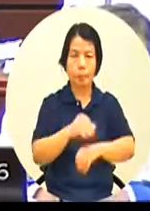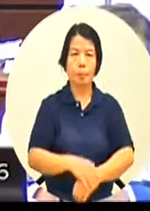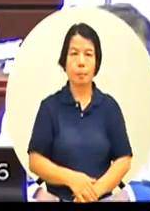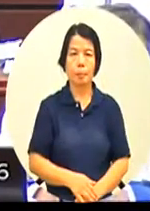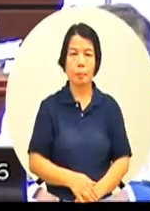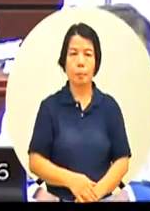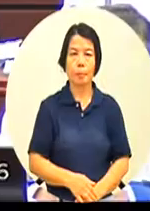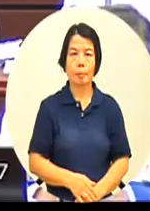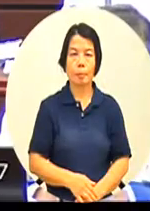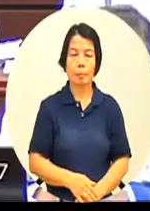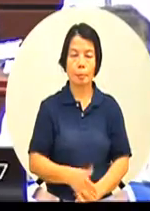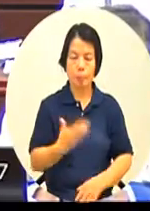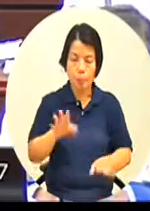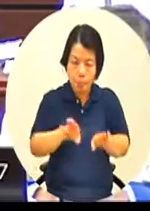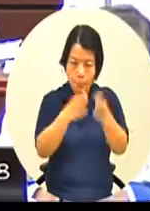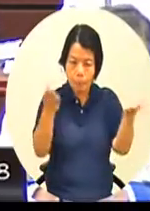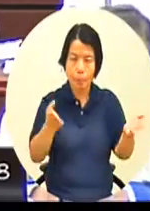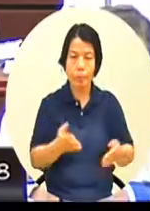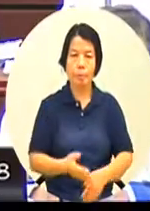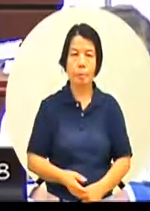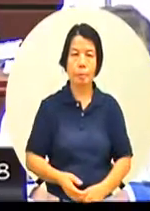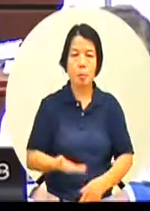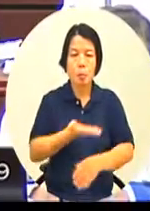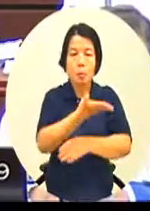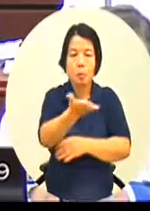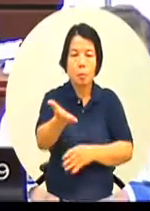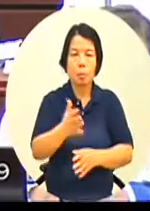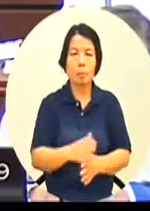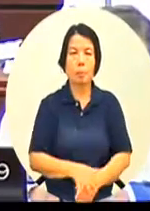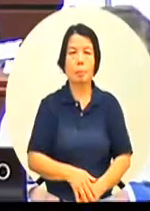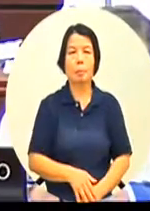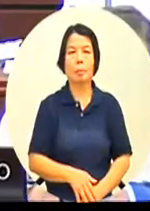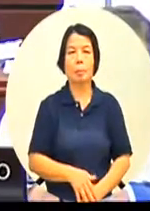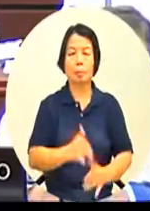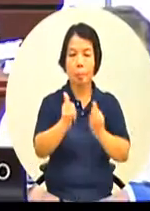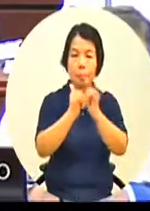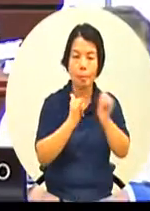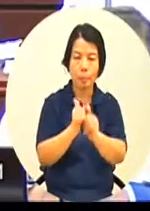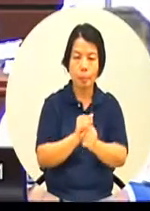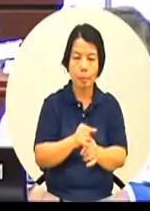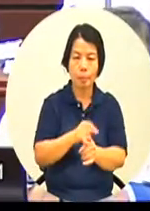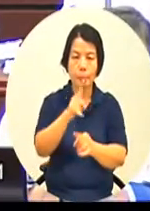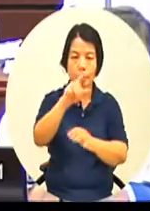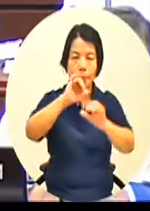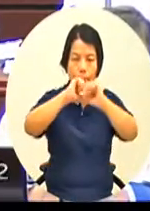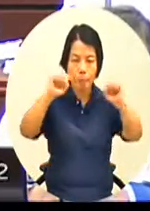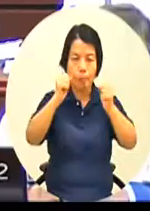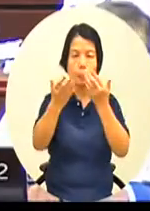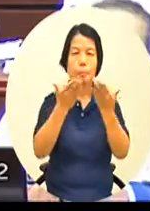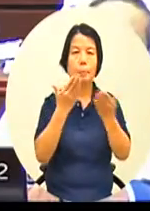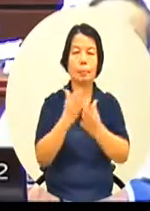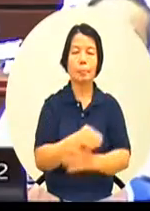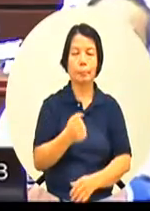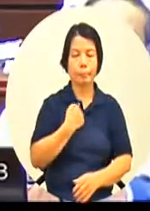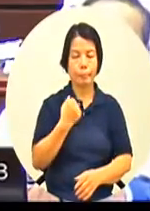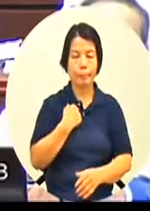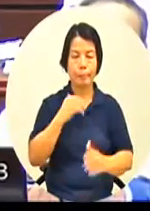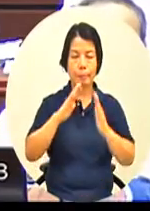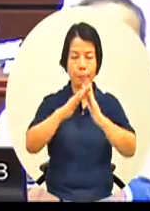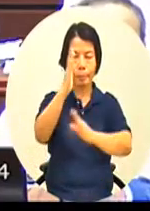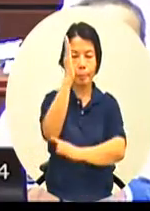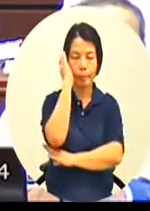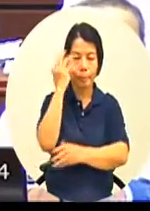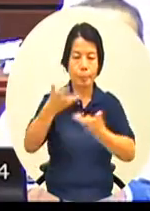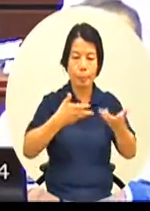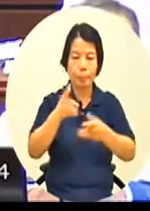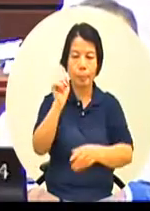让把它开放，不要变成闭锁型的，那对外的话人民就可以更了解市府在做什么。譬如说， 所以我的问